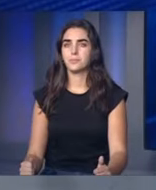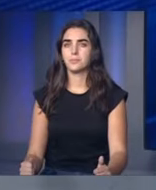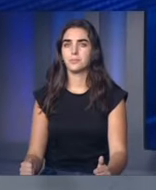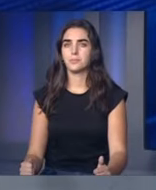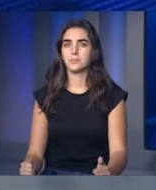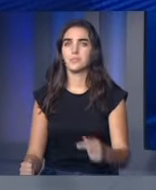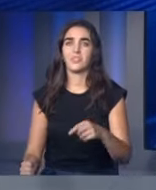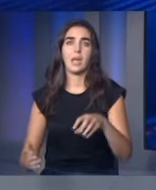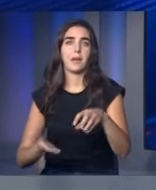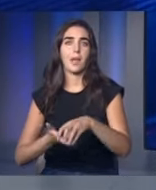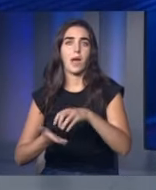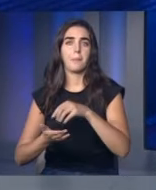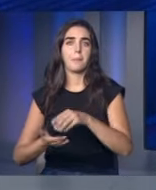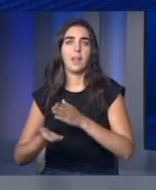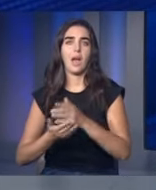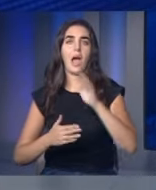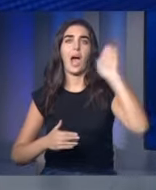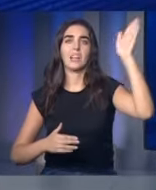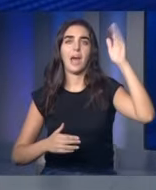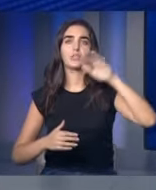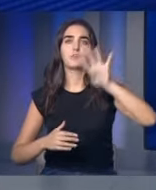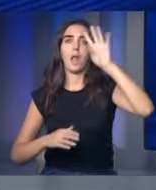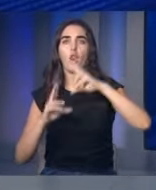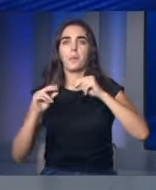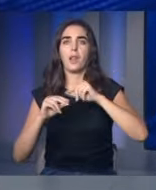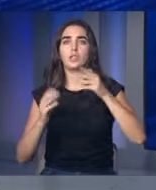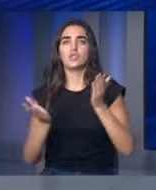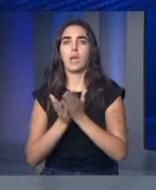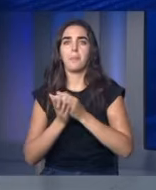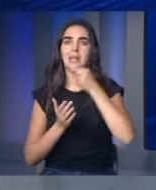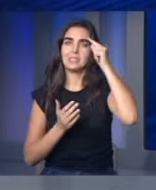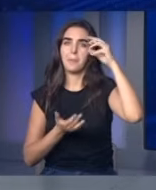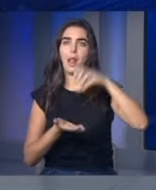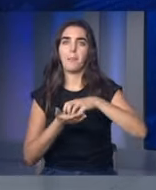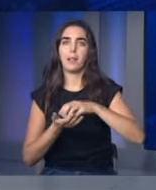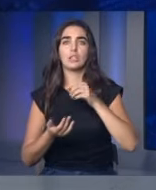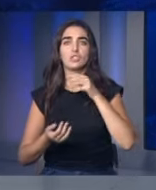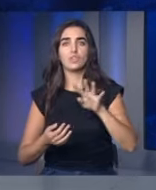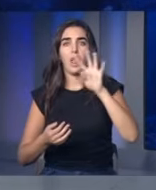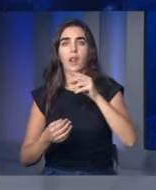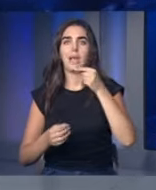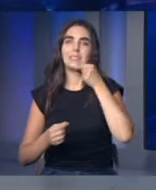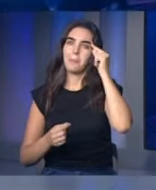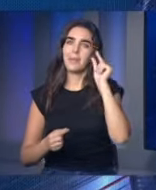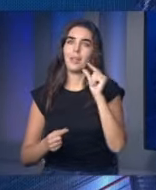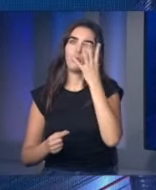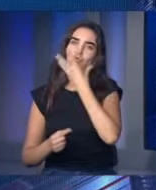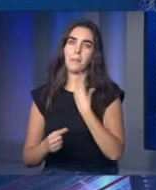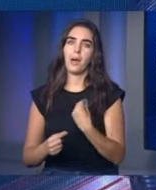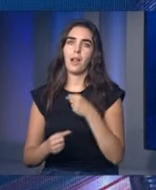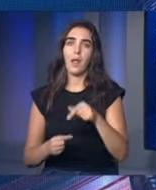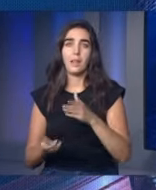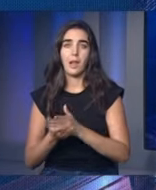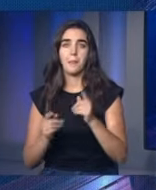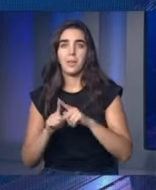من رحاب بلدة رحب العكارية شمال لبنان ومن جامعة البلمان شلال من الندى والجمال تربعت